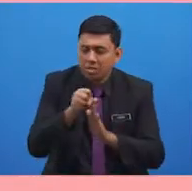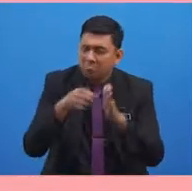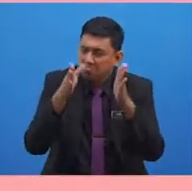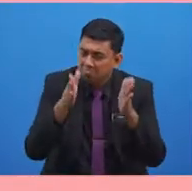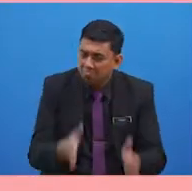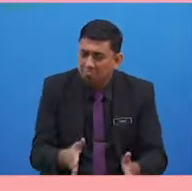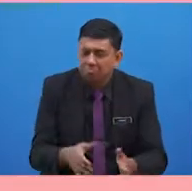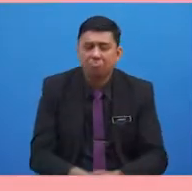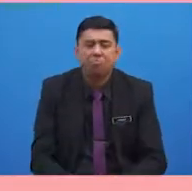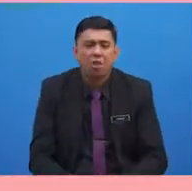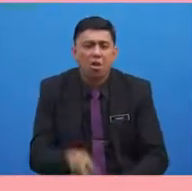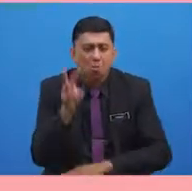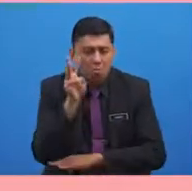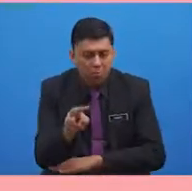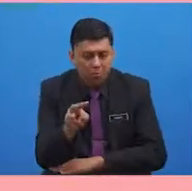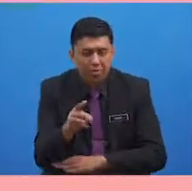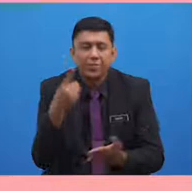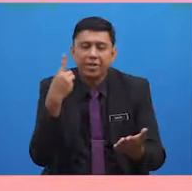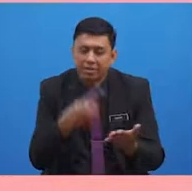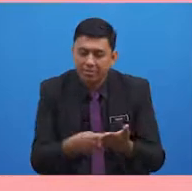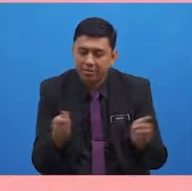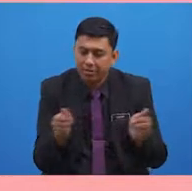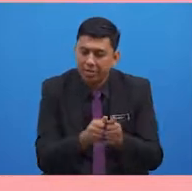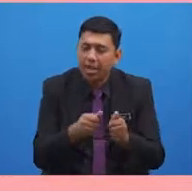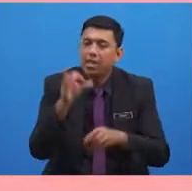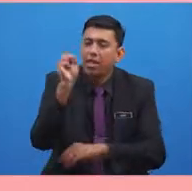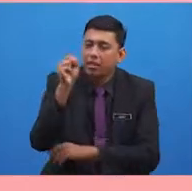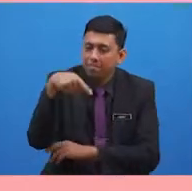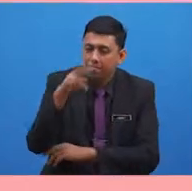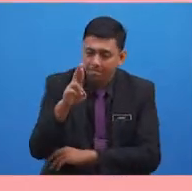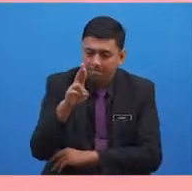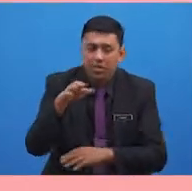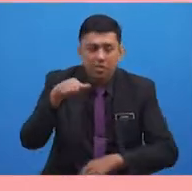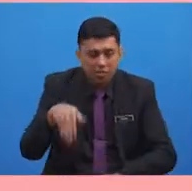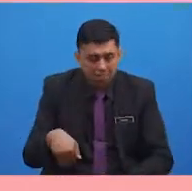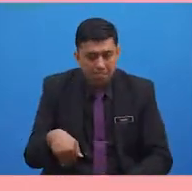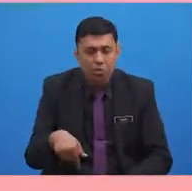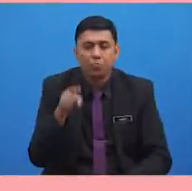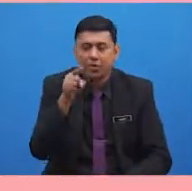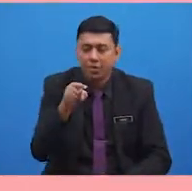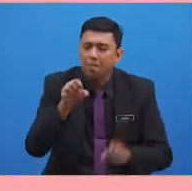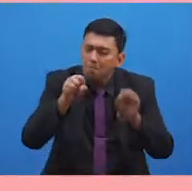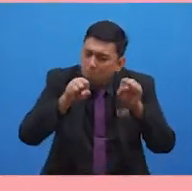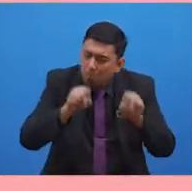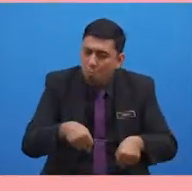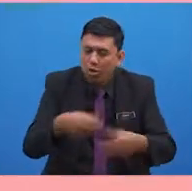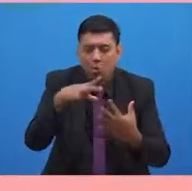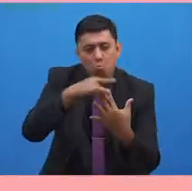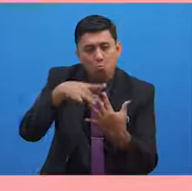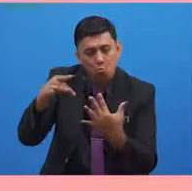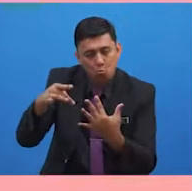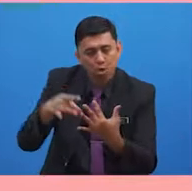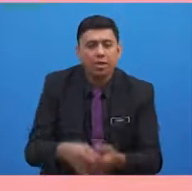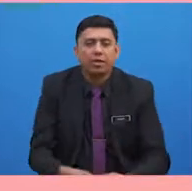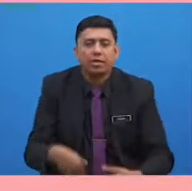pemilih mestilah wajib berdaftar dengan SPR sebelum dia dibolehkan mengundi